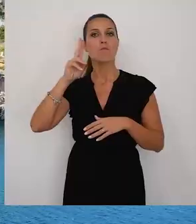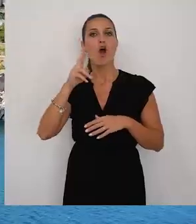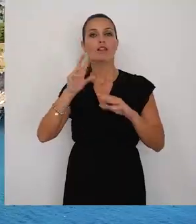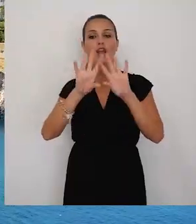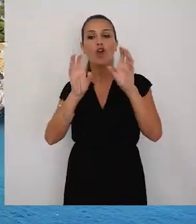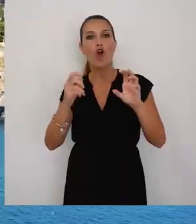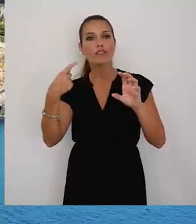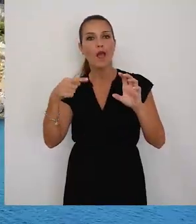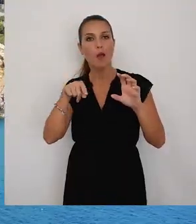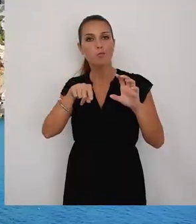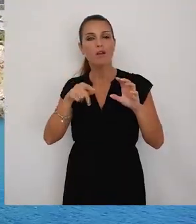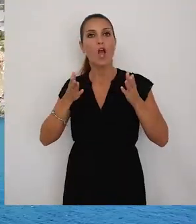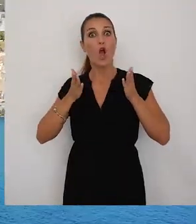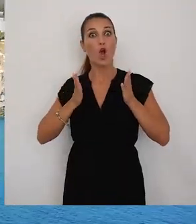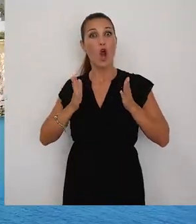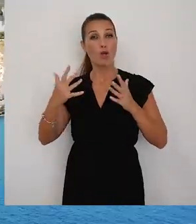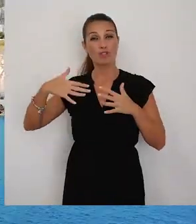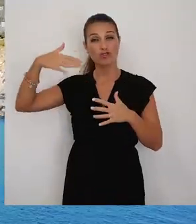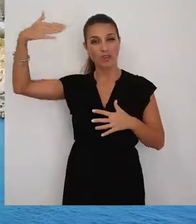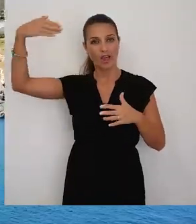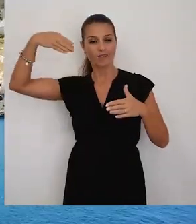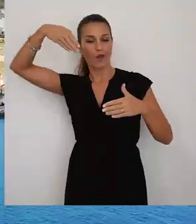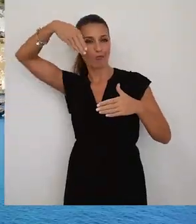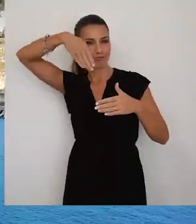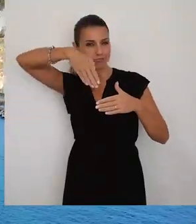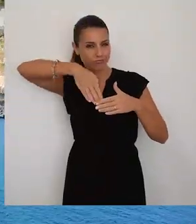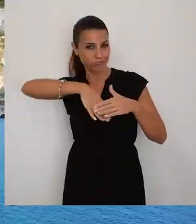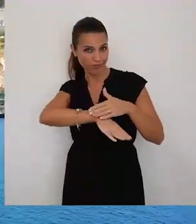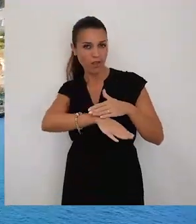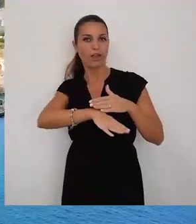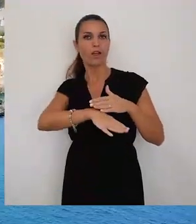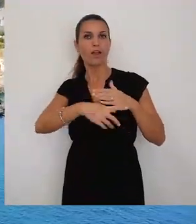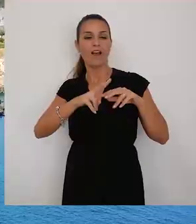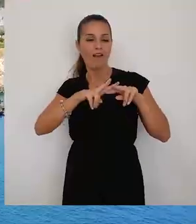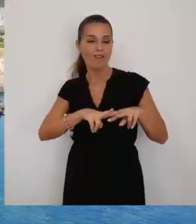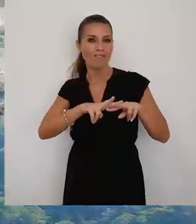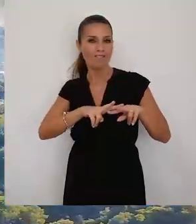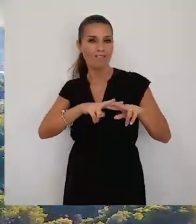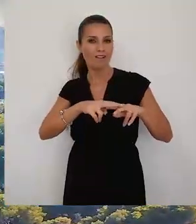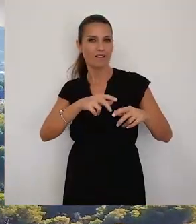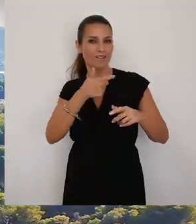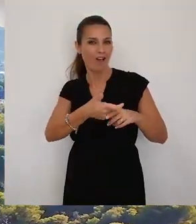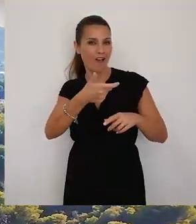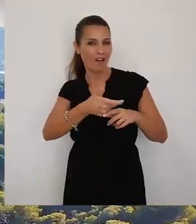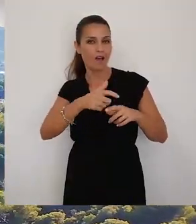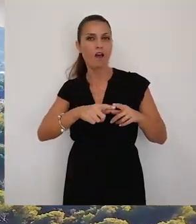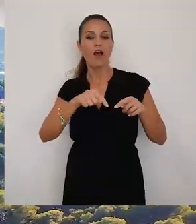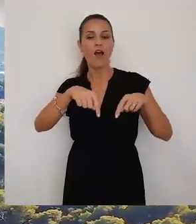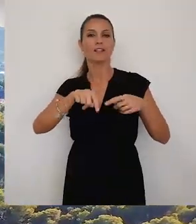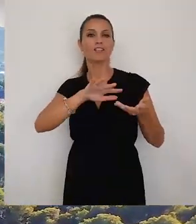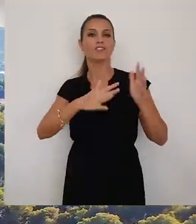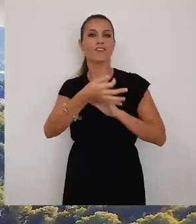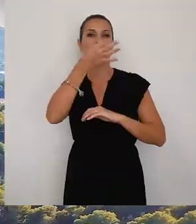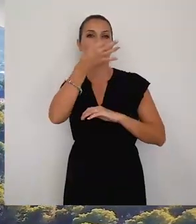litorale, e la dissoluzione dei loro corpi rese sulfure quelle acque sotterranee, riconoscibili dal tipico odore